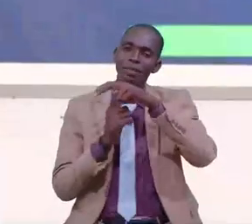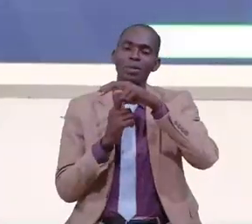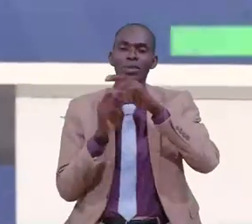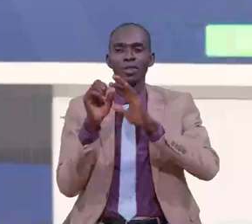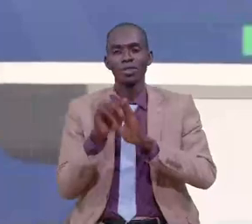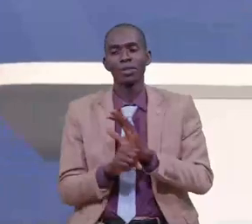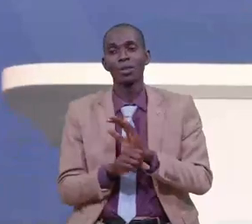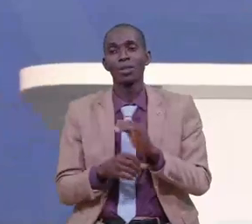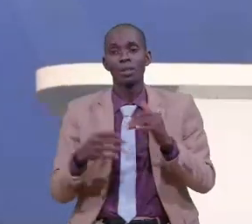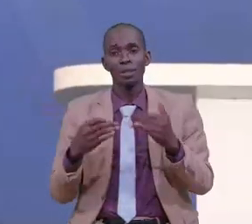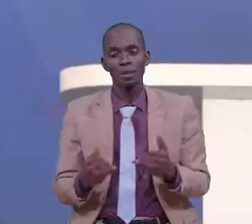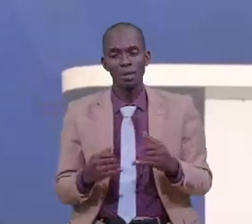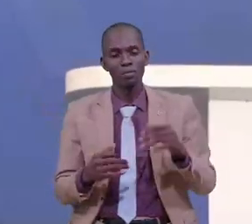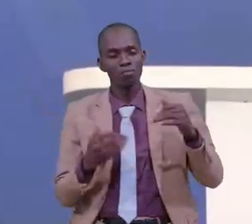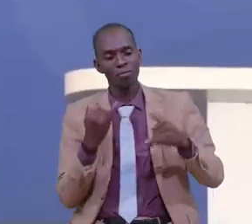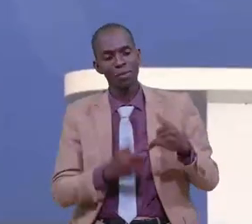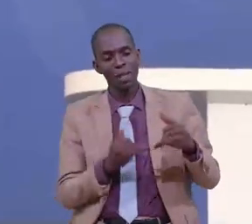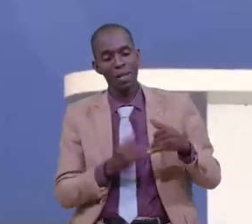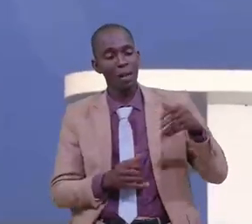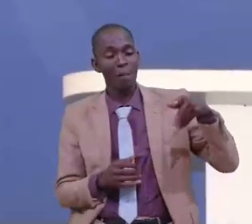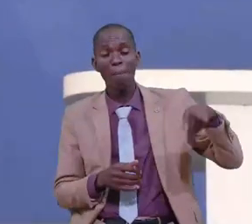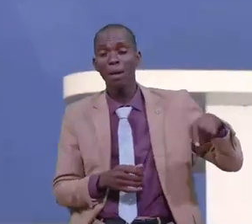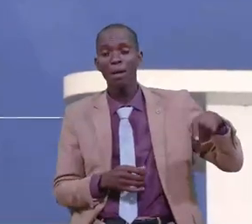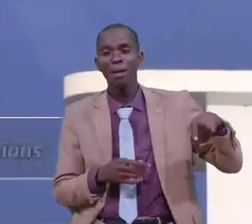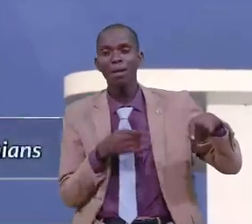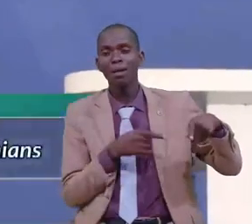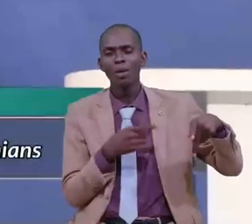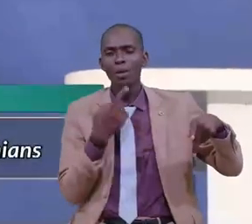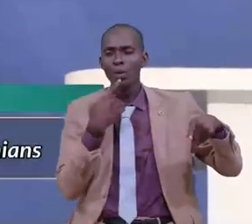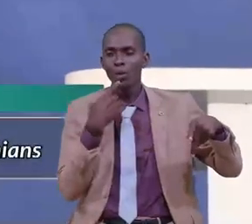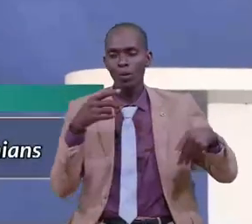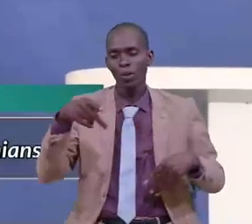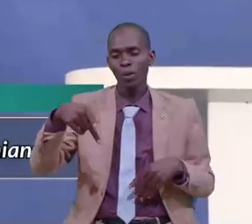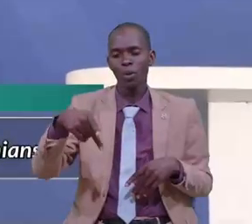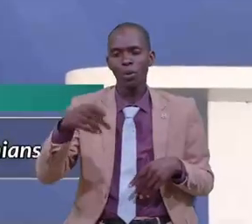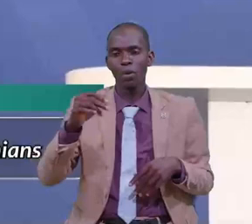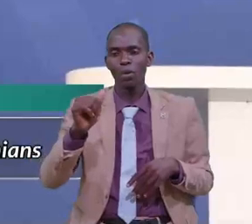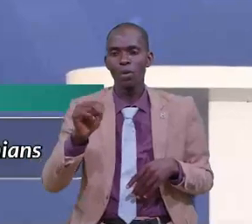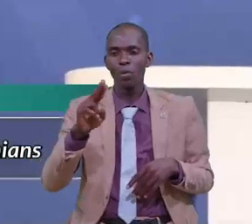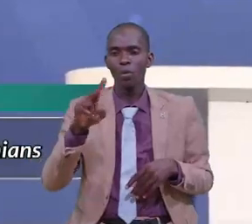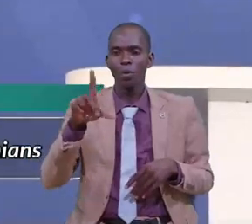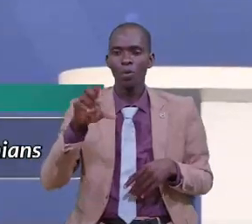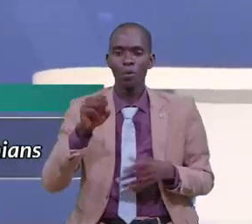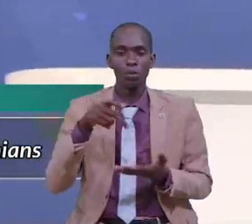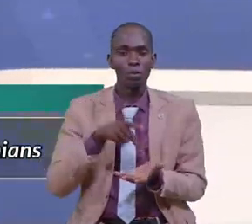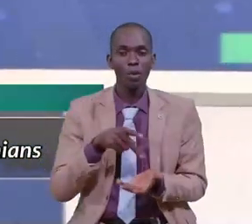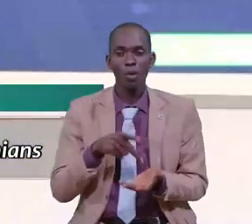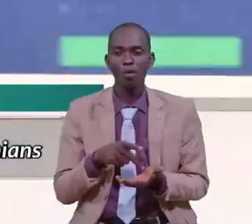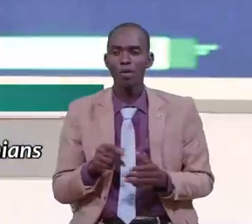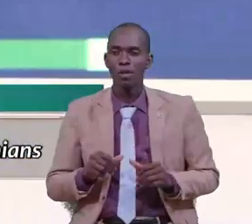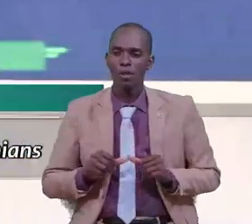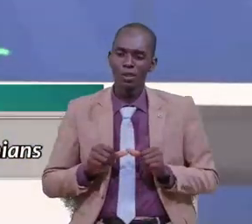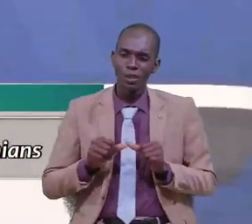Le championnat. Le P, c'est la conscience persuasive de Paul.